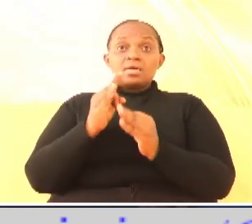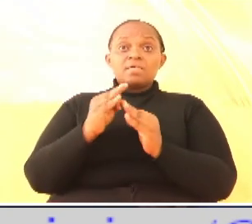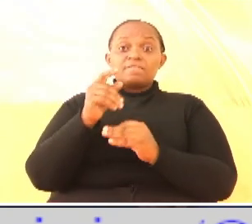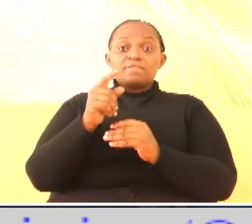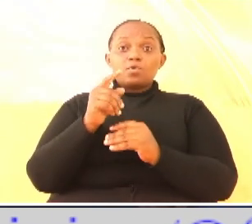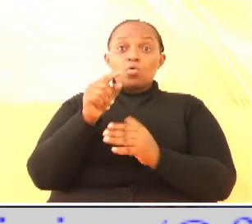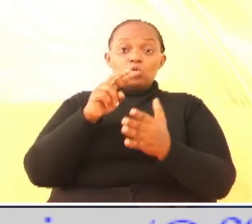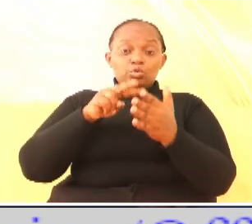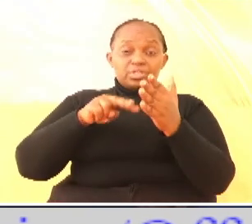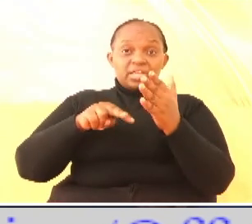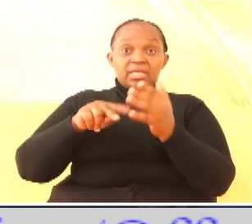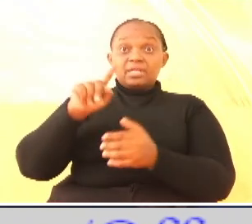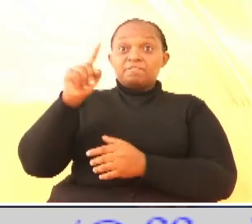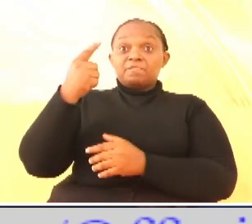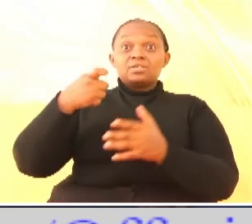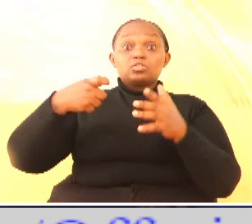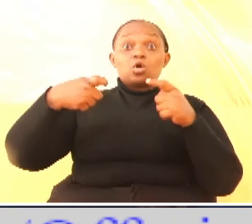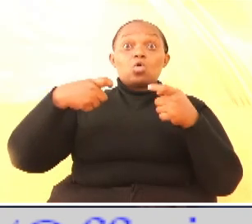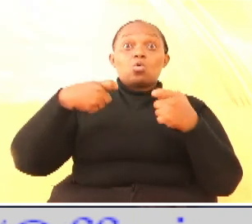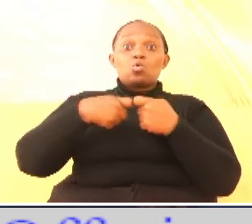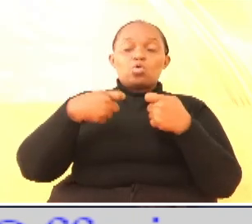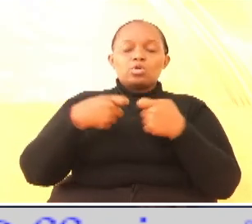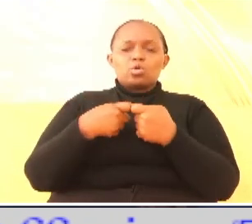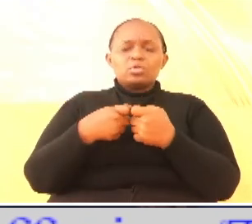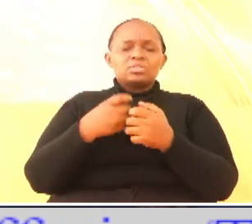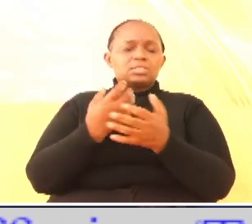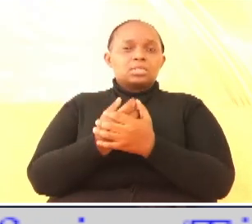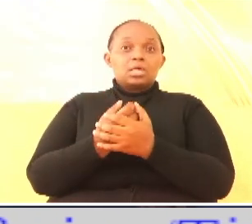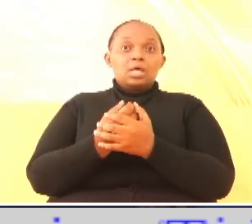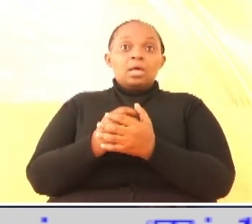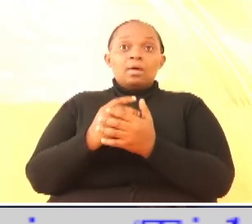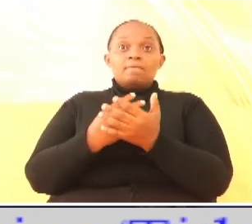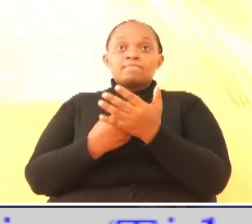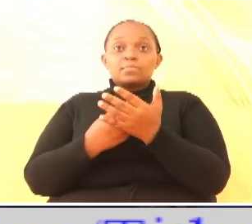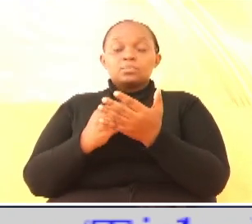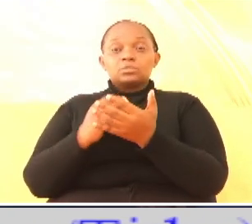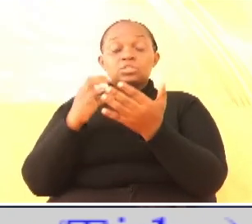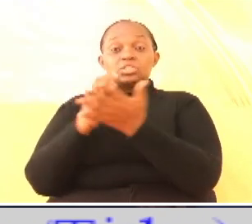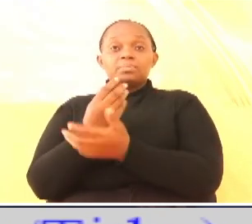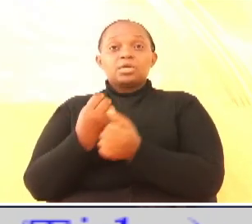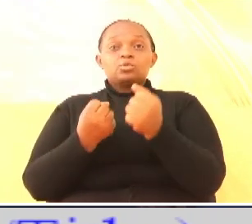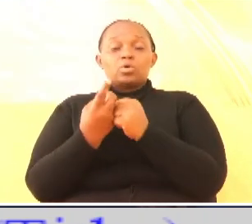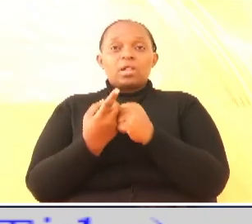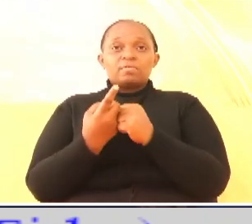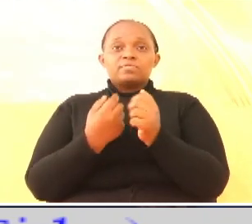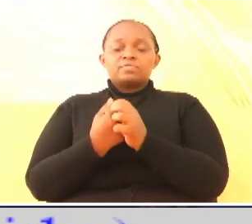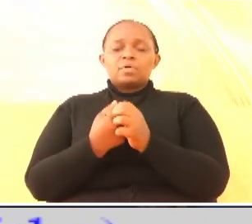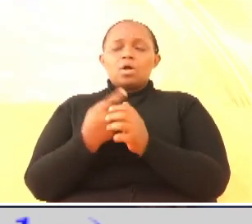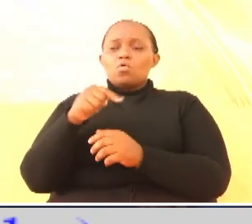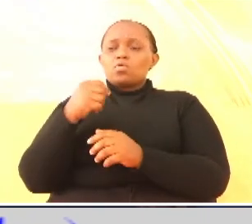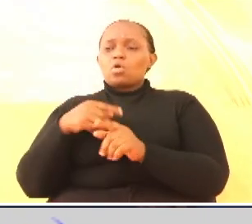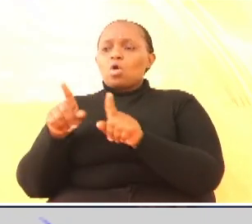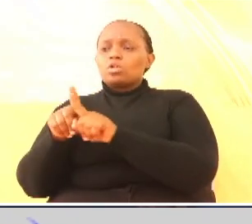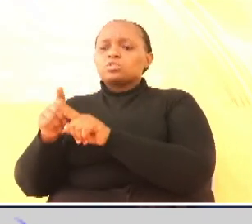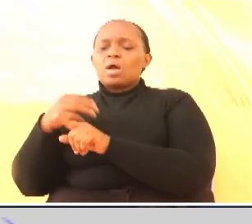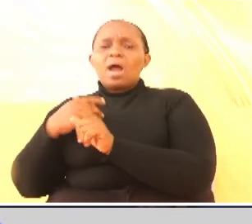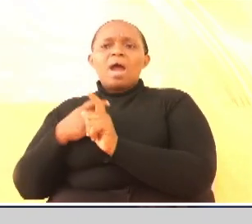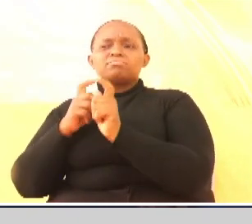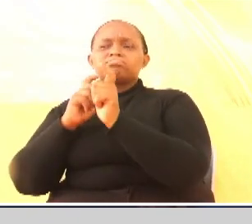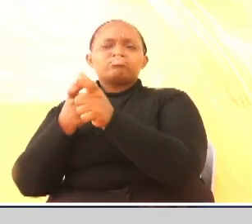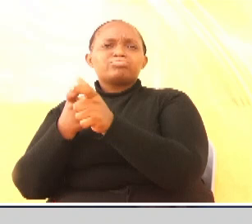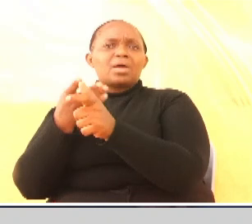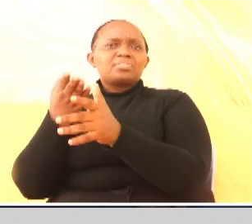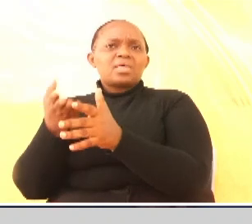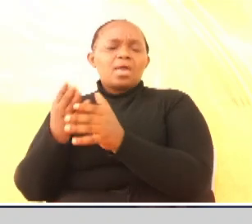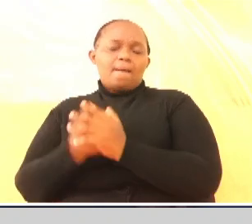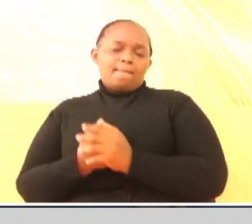cha Wakorintho wa kwanza sura ya 12 mstari wa kwanza hadi wa 11 utakuta vipawa vingine hapo ambavyo ni vipawa vya